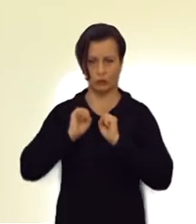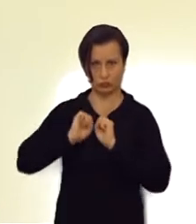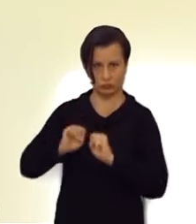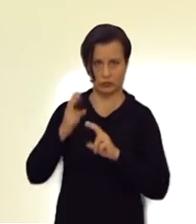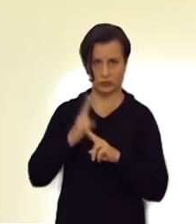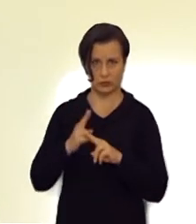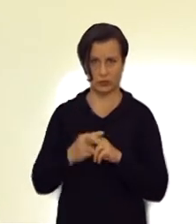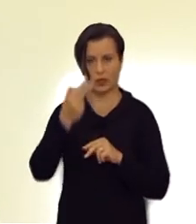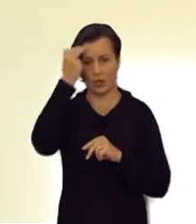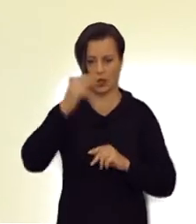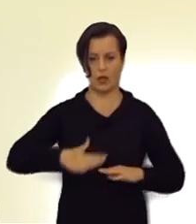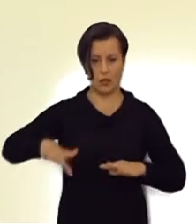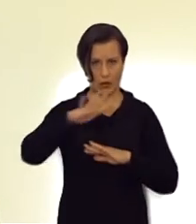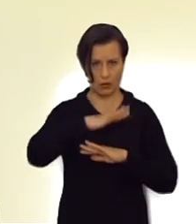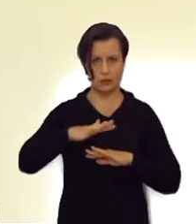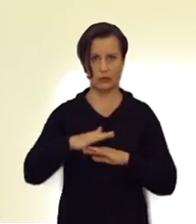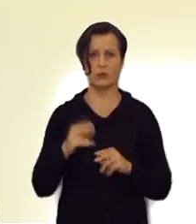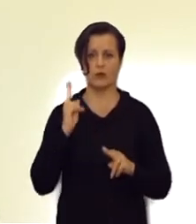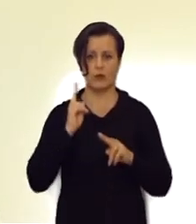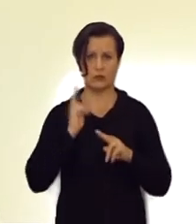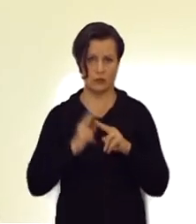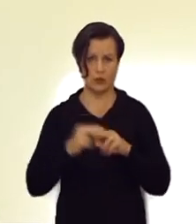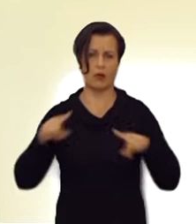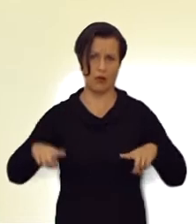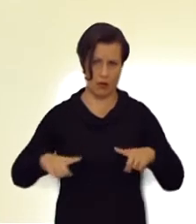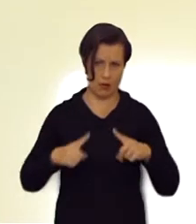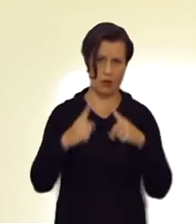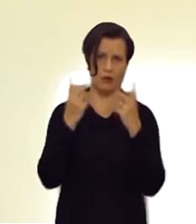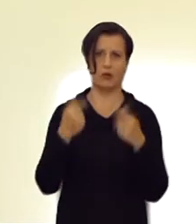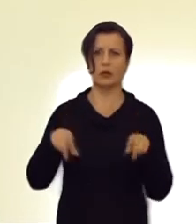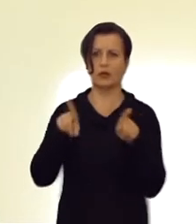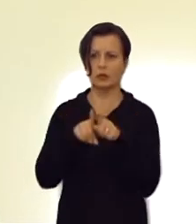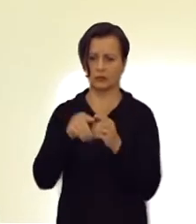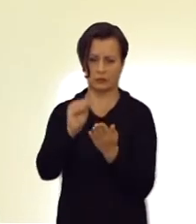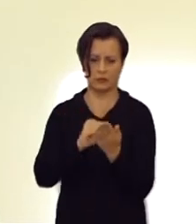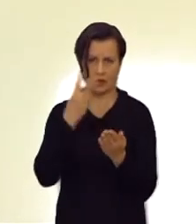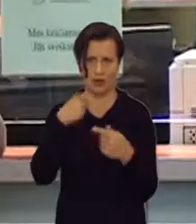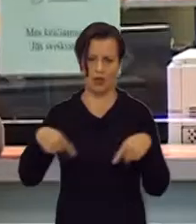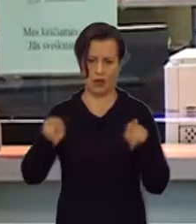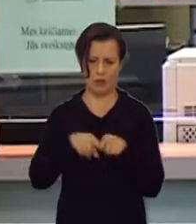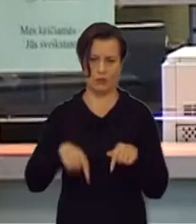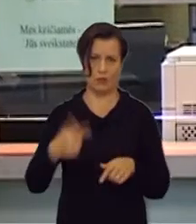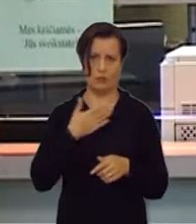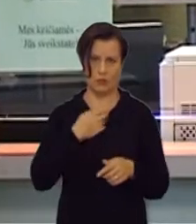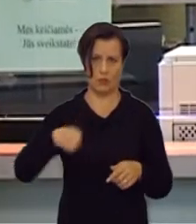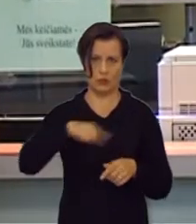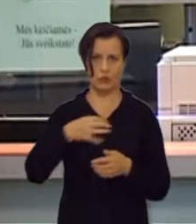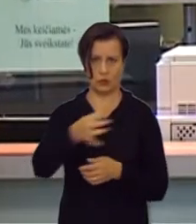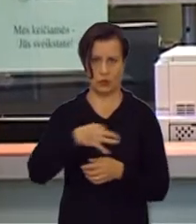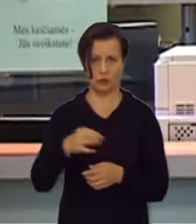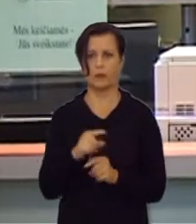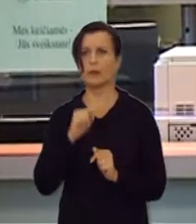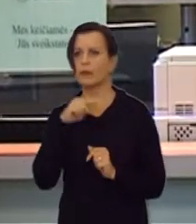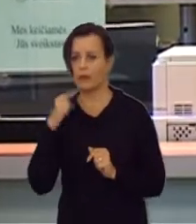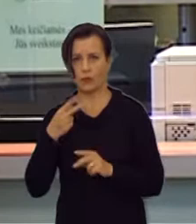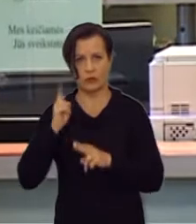ligų. Lietuvoje sergamumas taip pat ženkliai auga ir stebimos tokios pačios tendencijos kaip ir mūsų rajone. Daugiausiai serga vaikai, todėl